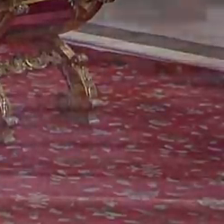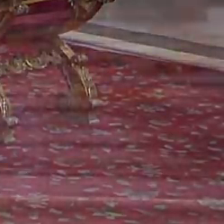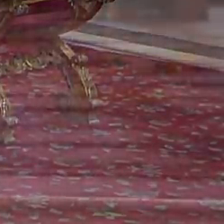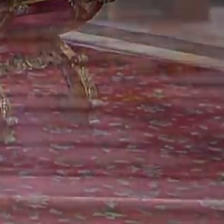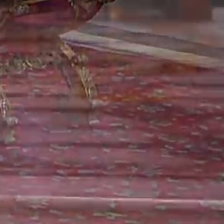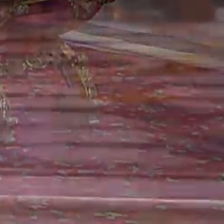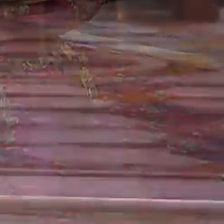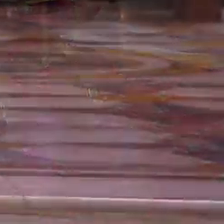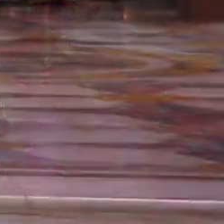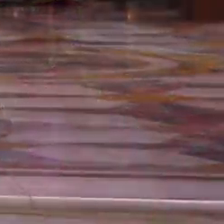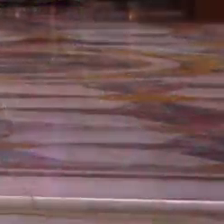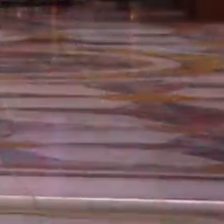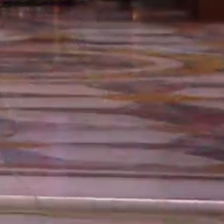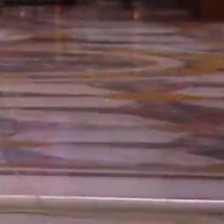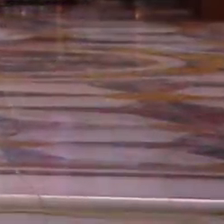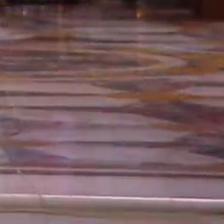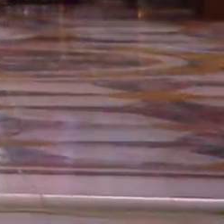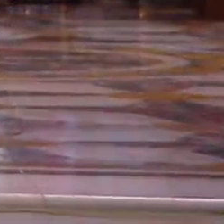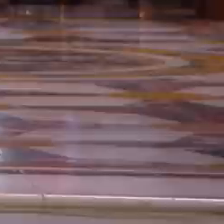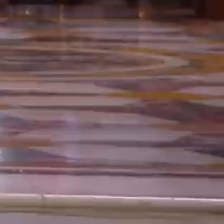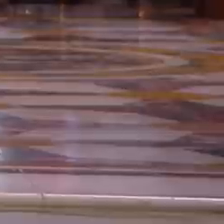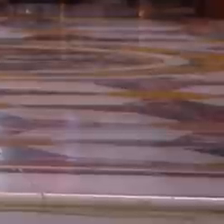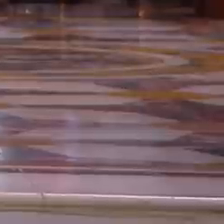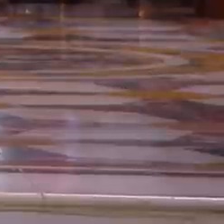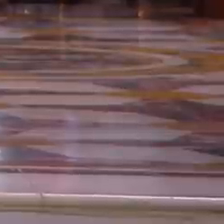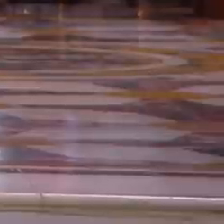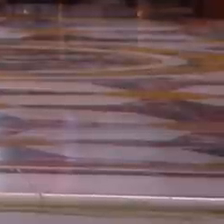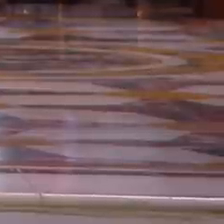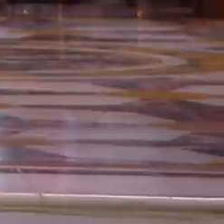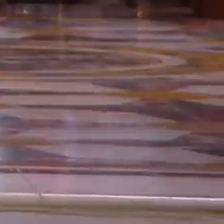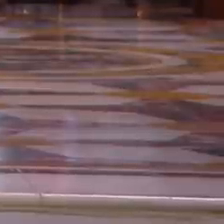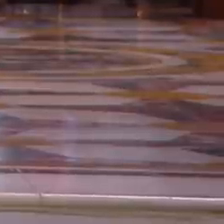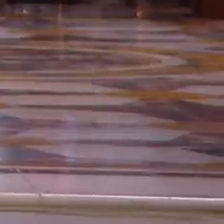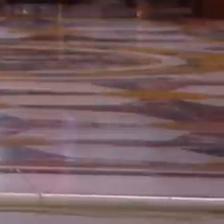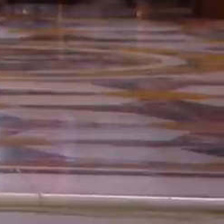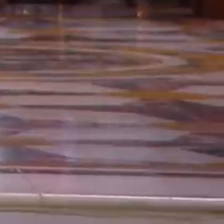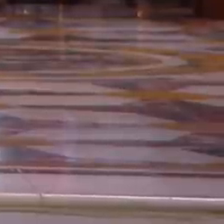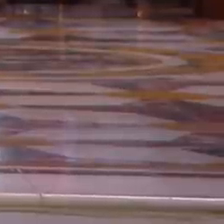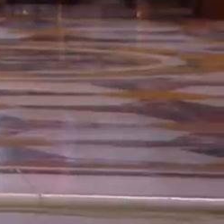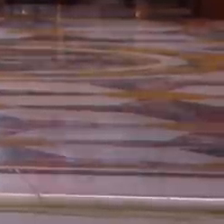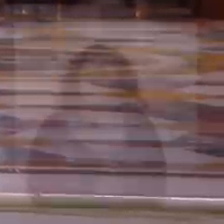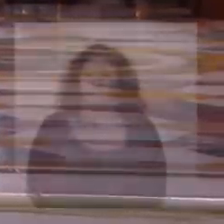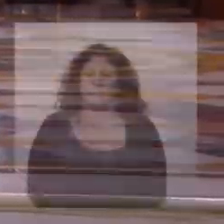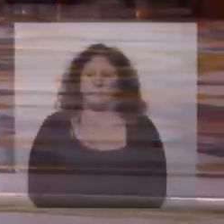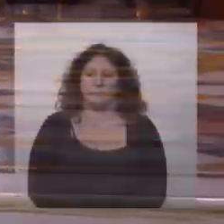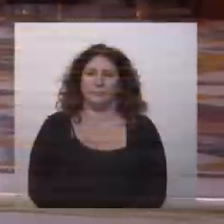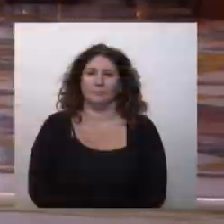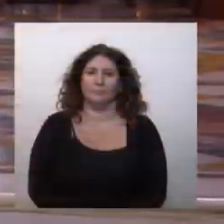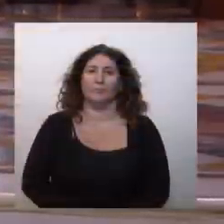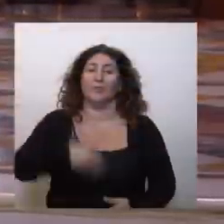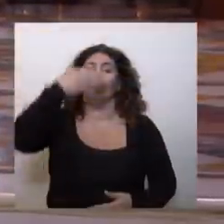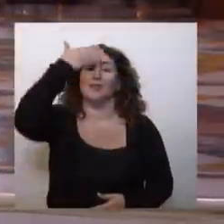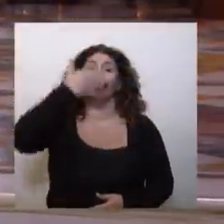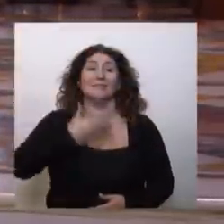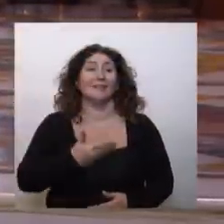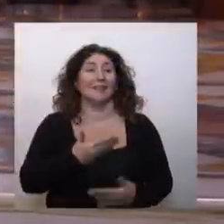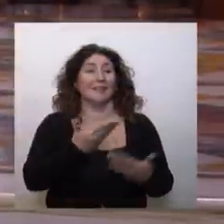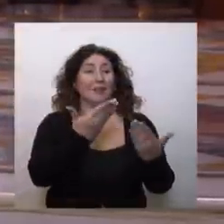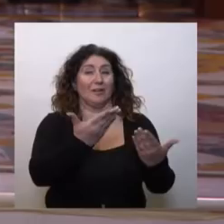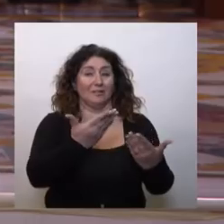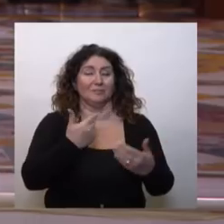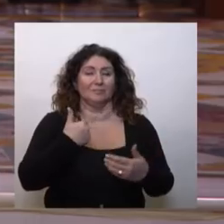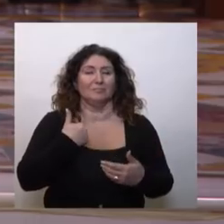Davanti alla Sindone portiamo la nostra preghiera universale, in particolare per tutti i sofferenti.